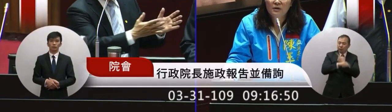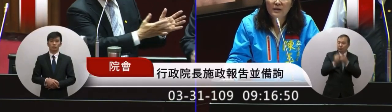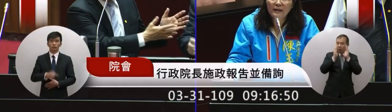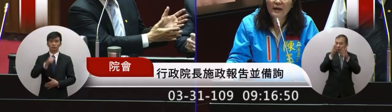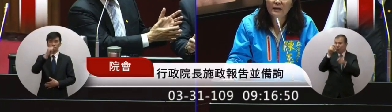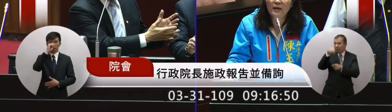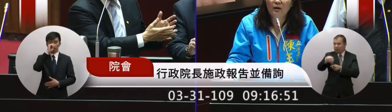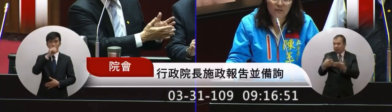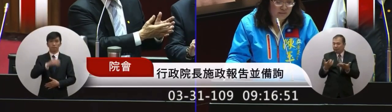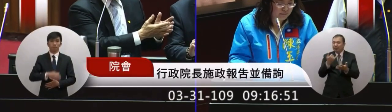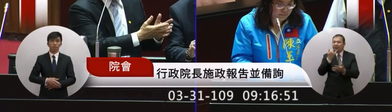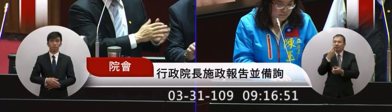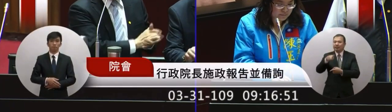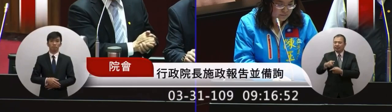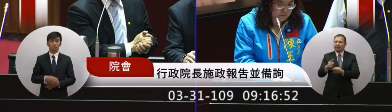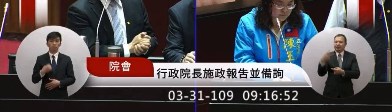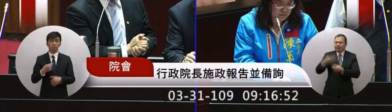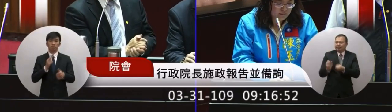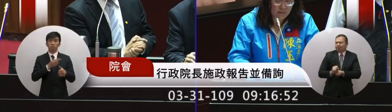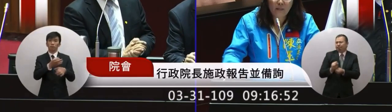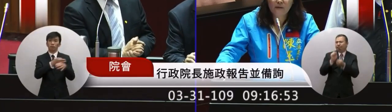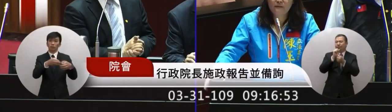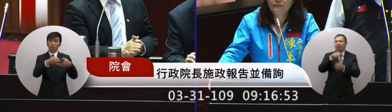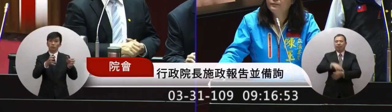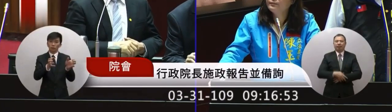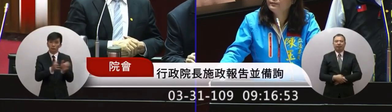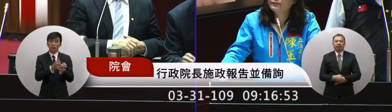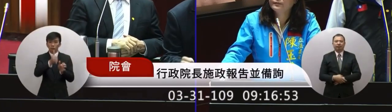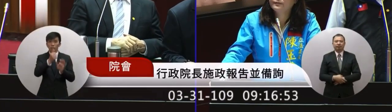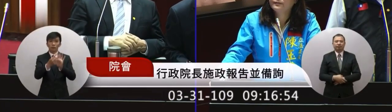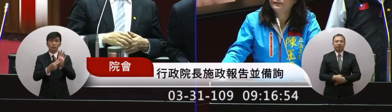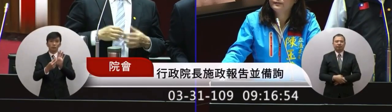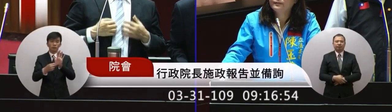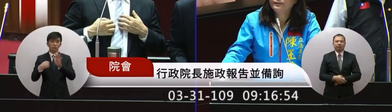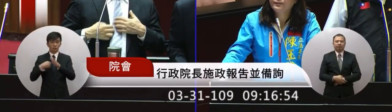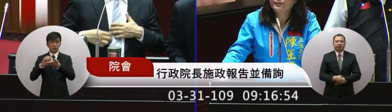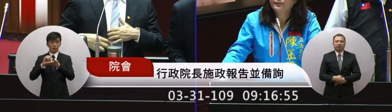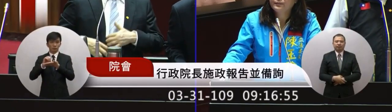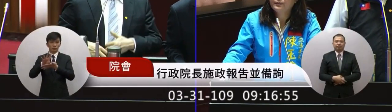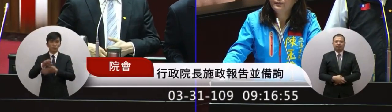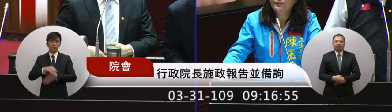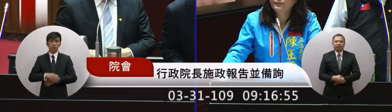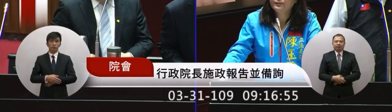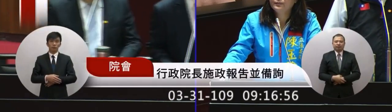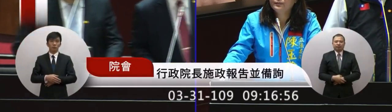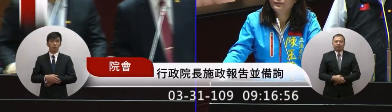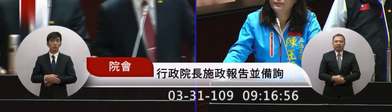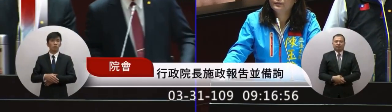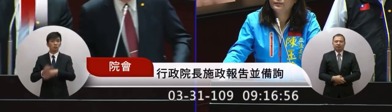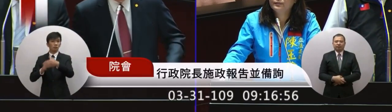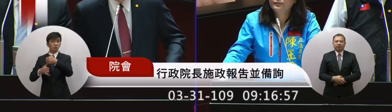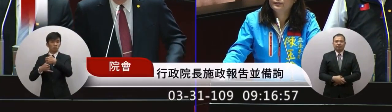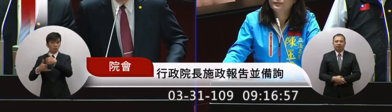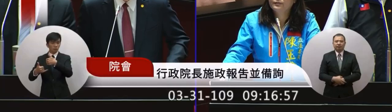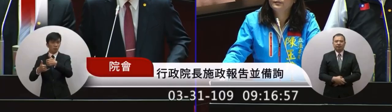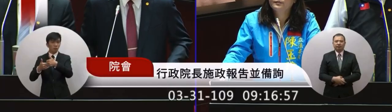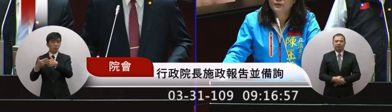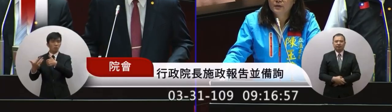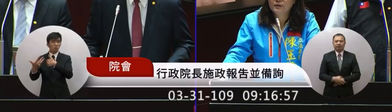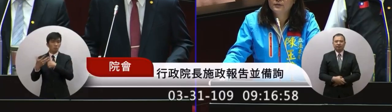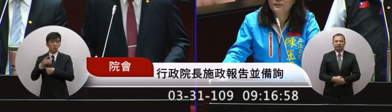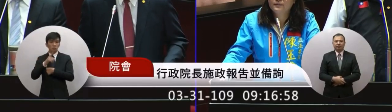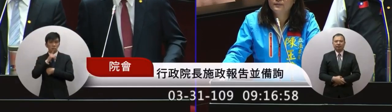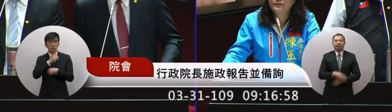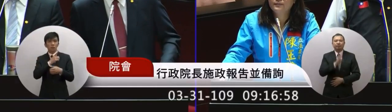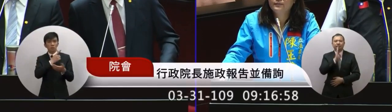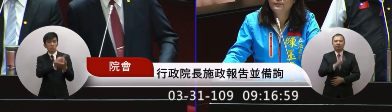看然后 加大力道。 来，经济部沈部长说明一下。 我跟委员报告一下。委员在关心的就是各行各业的